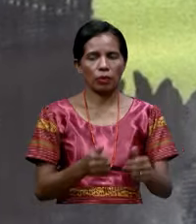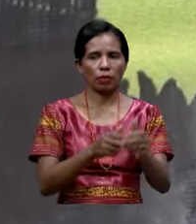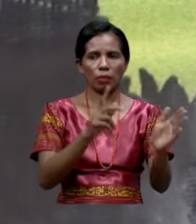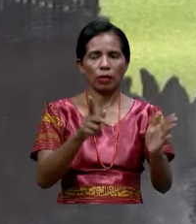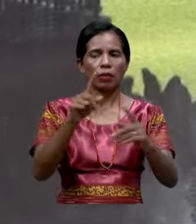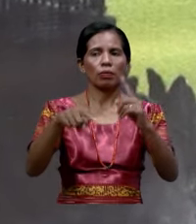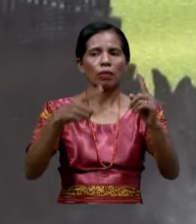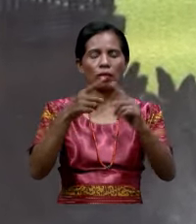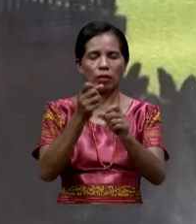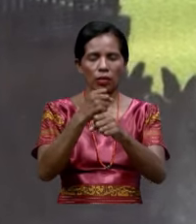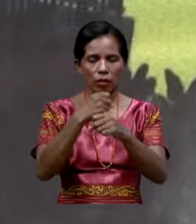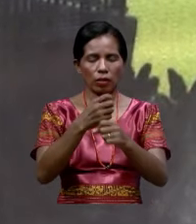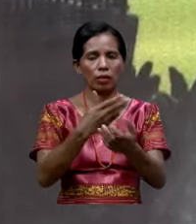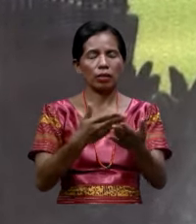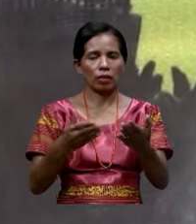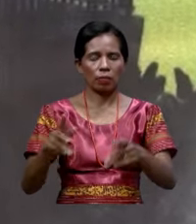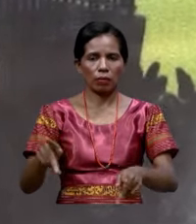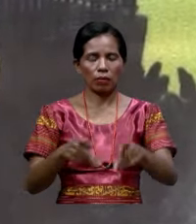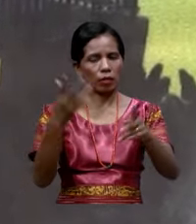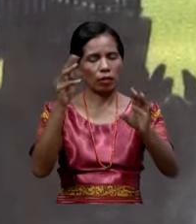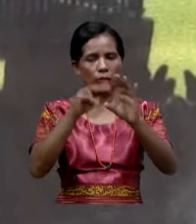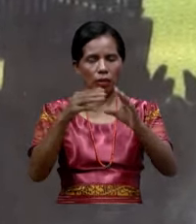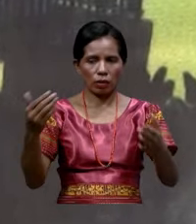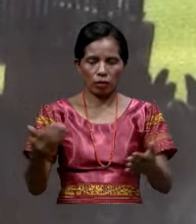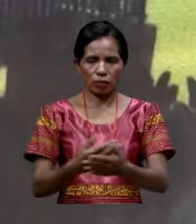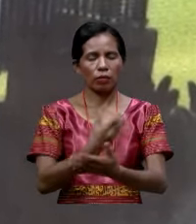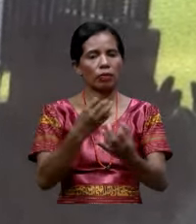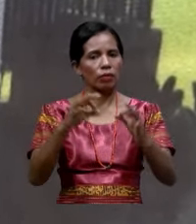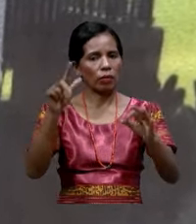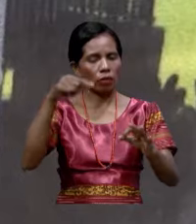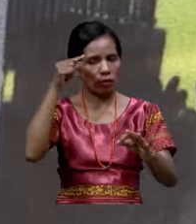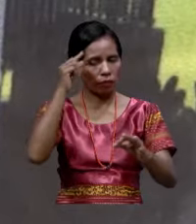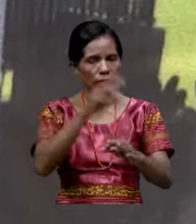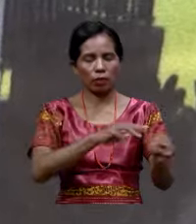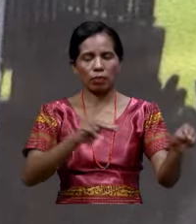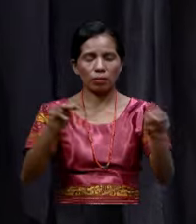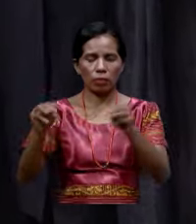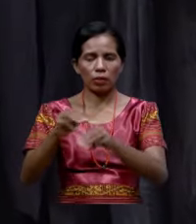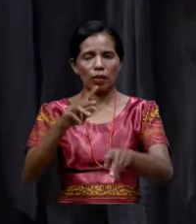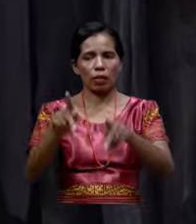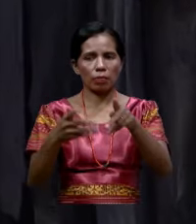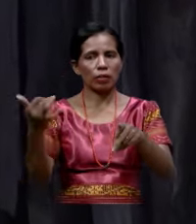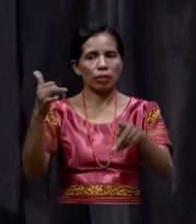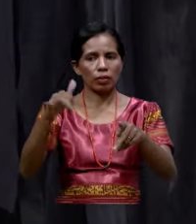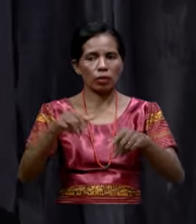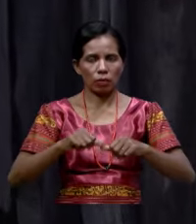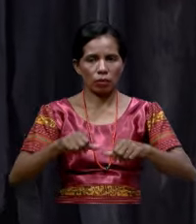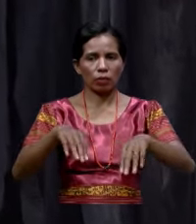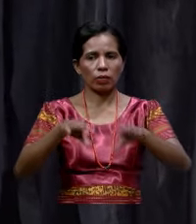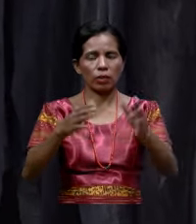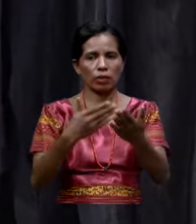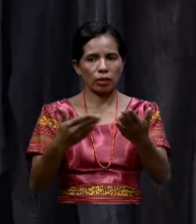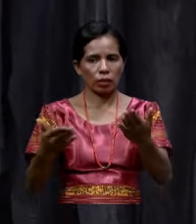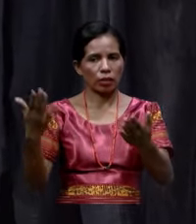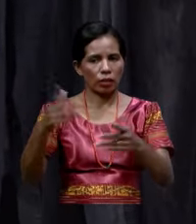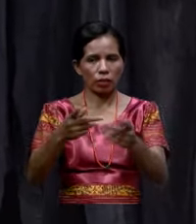hira konstruksi ba fasilidade publika iha merkadu fon ne remata, governo se muda negosiante sira ne be se continua fan sasan